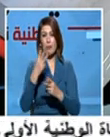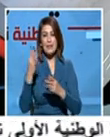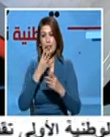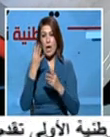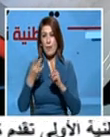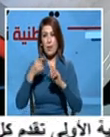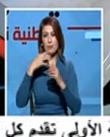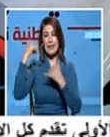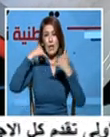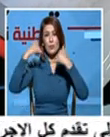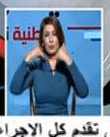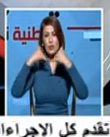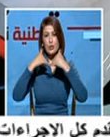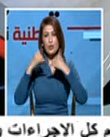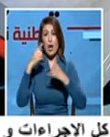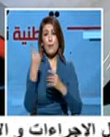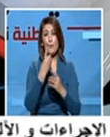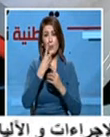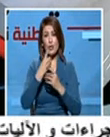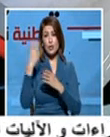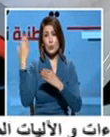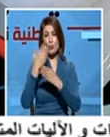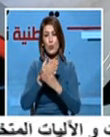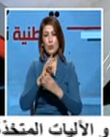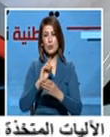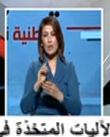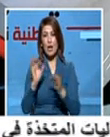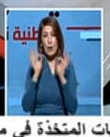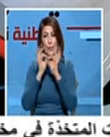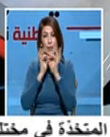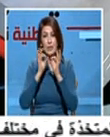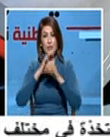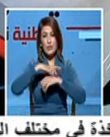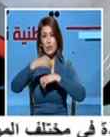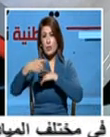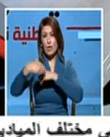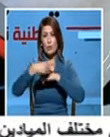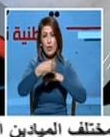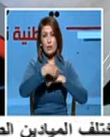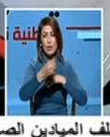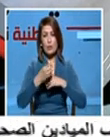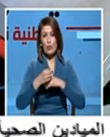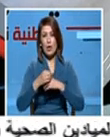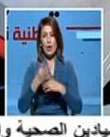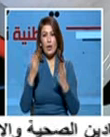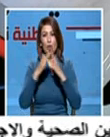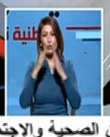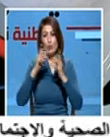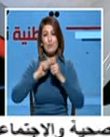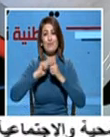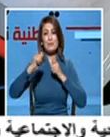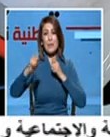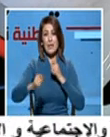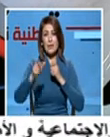نتصلوا بهم بالتليفون، شو يقولونا؟ يقولونا ما فماش موان ترونسبور، ما عندهمش وسائل نقل، يسكنوا بعاد كما قال سي جلال بكر ما ينجمش يجي. دونك